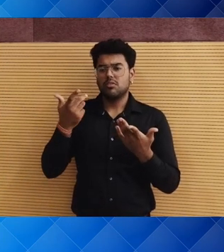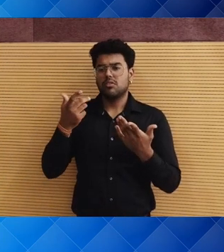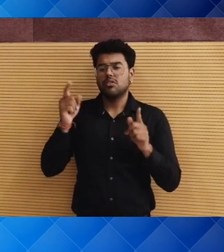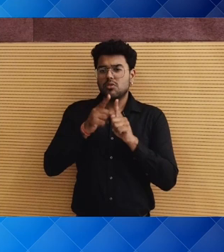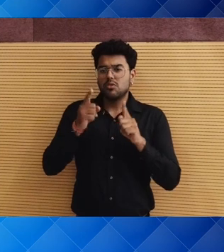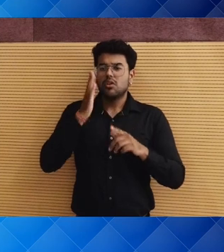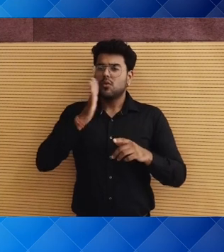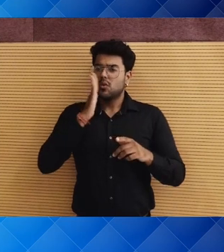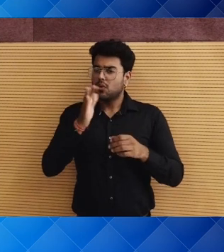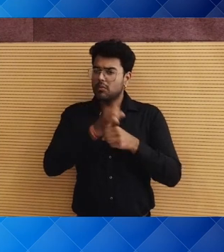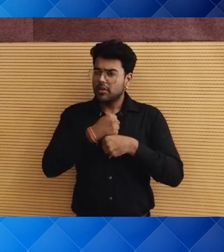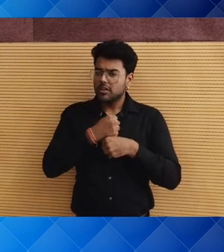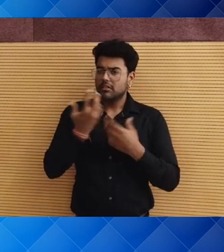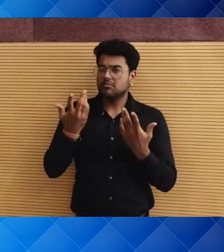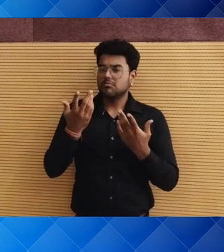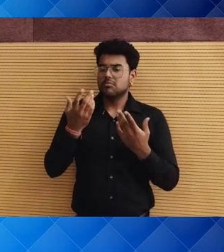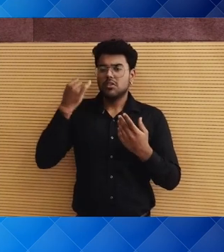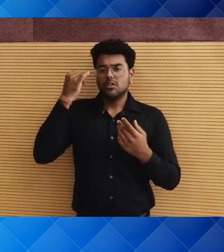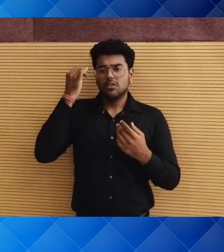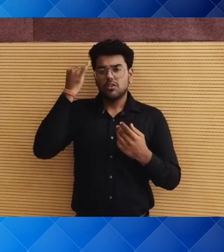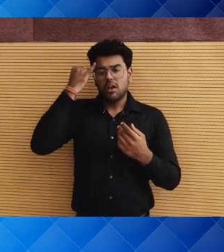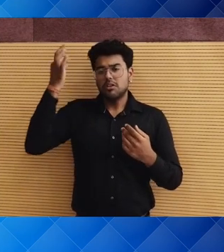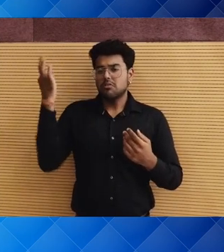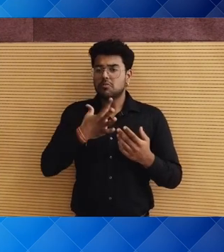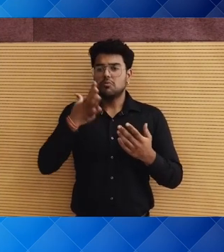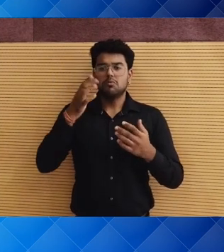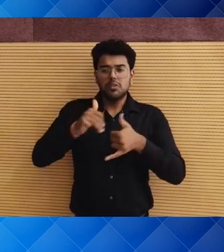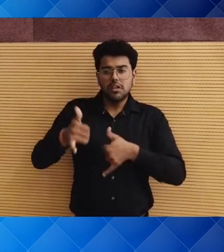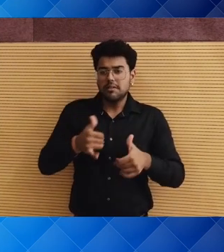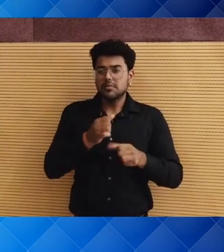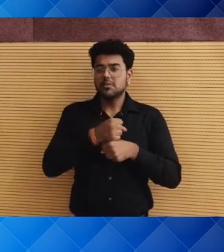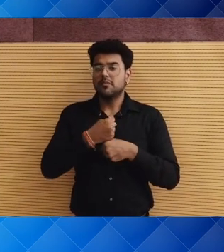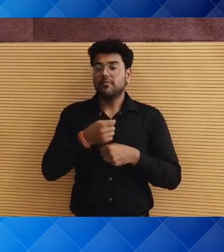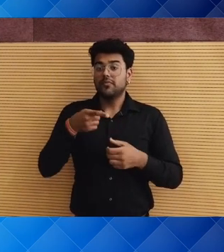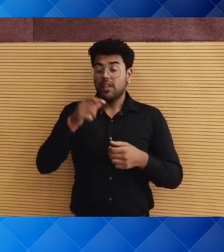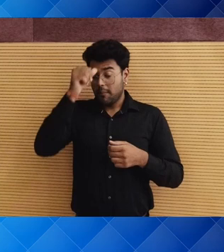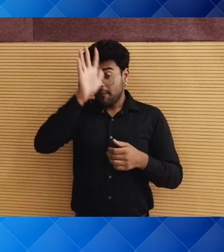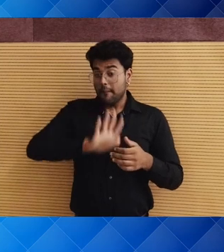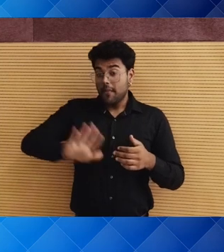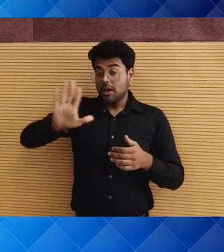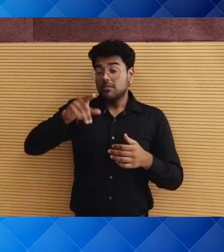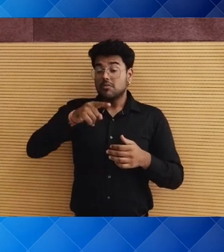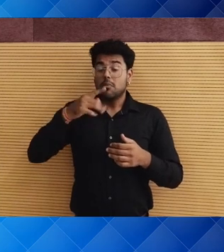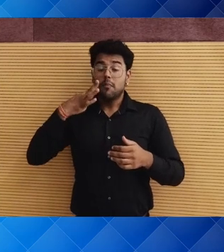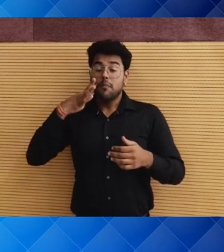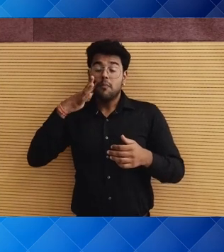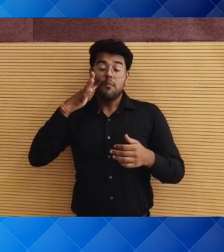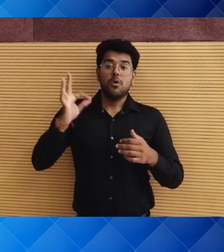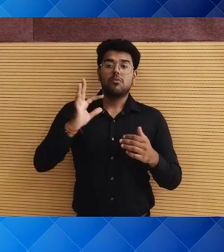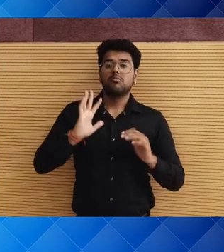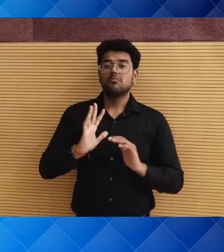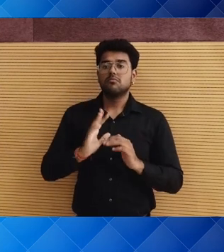छोटे गाना बने, इनोवेटिव तरीके की गेम्स बने, भारत की जो मूल परंपरा आधारित दुनिया